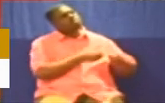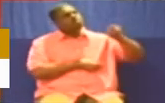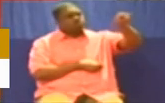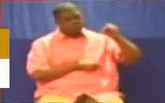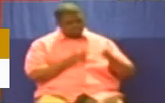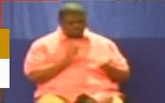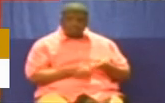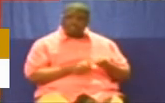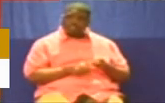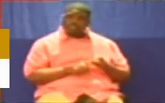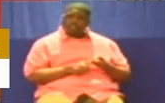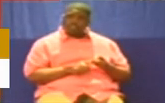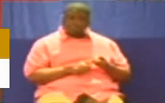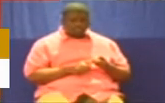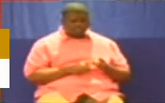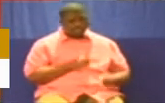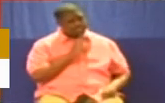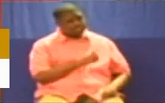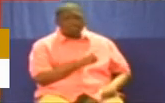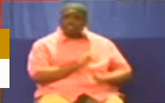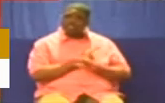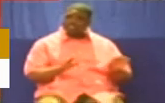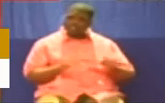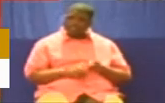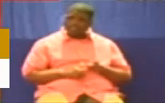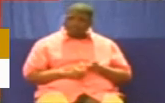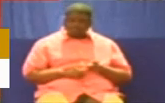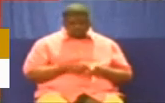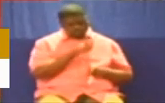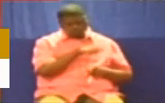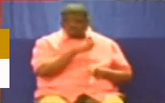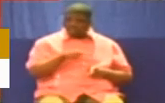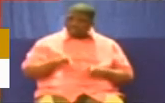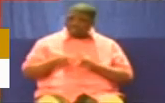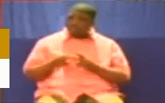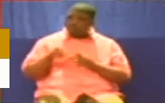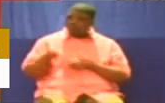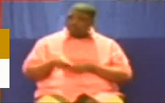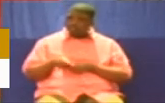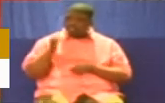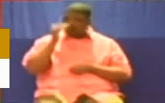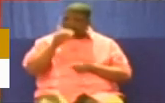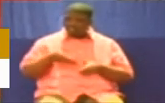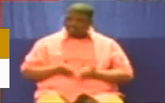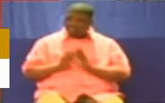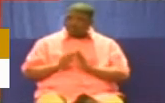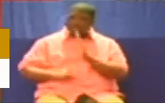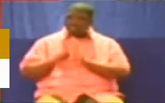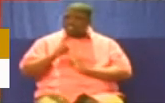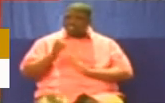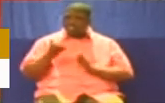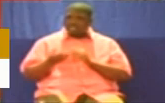pili alituagiza kwamba mwananchi au mkulima anaposafirisha mazao yake ambayo hayazidi tani